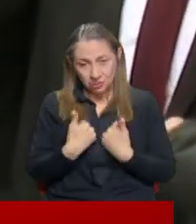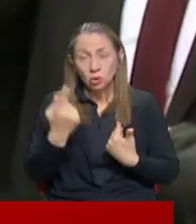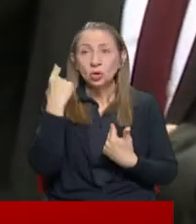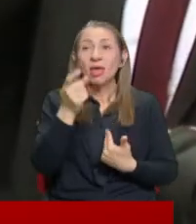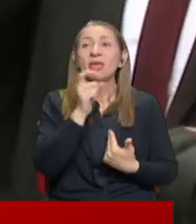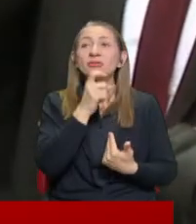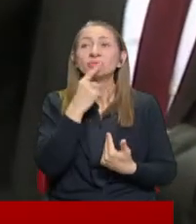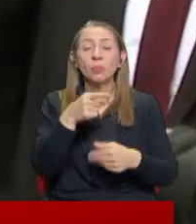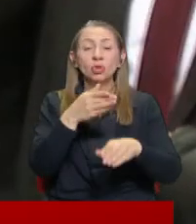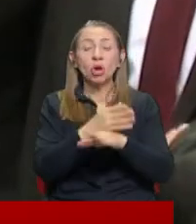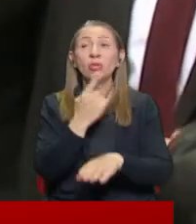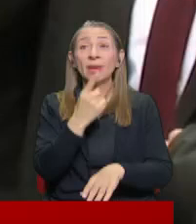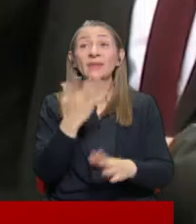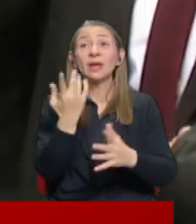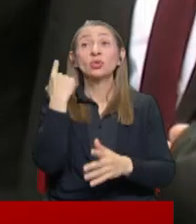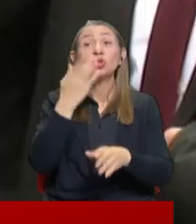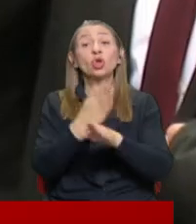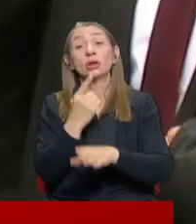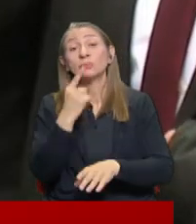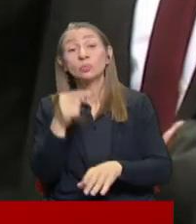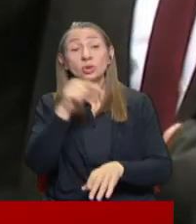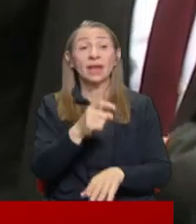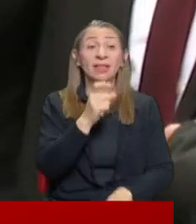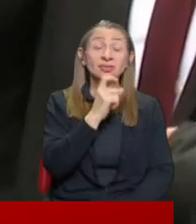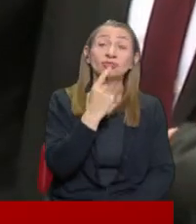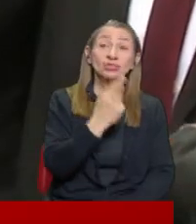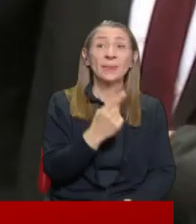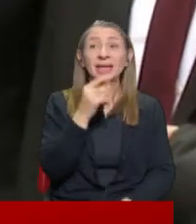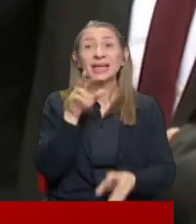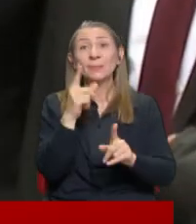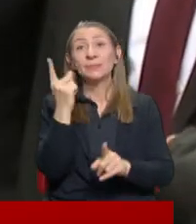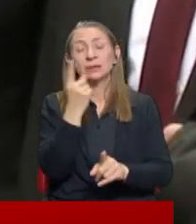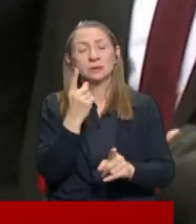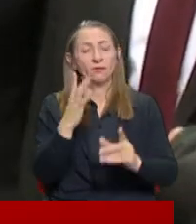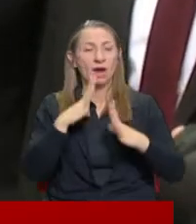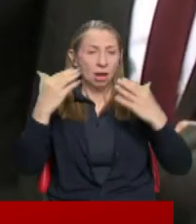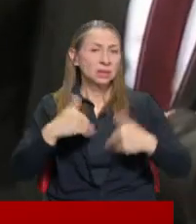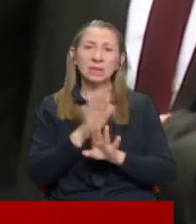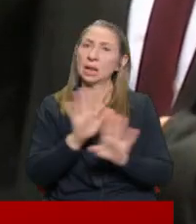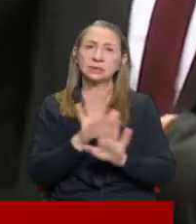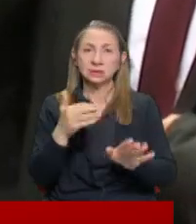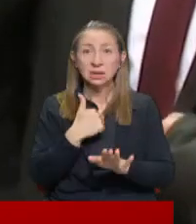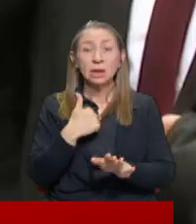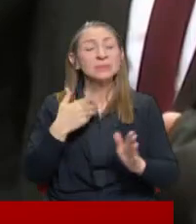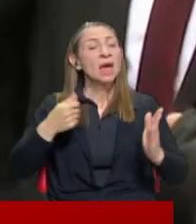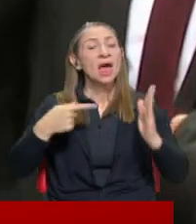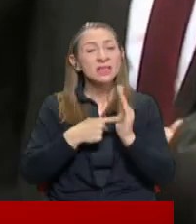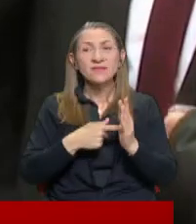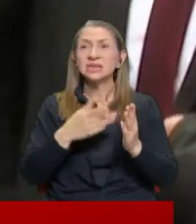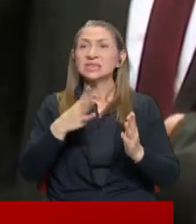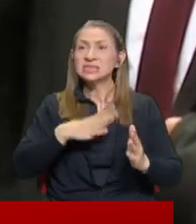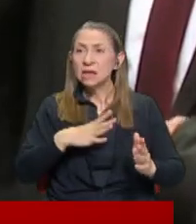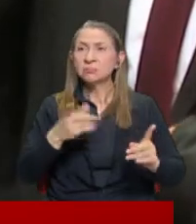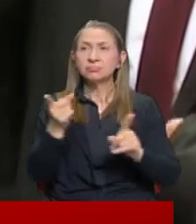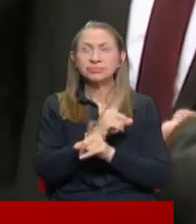yanlış dediğimize bugün doğru demek veya dün doğru dediğimize bugün yanlış demek gibi bir duruşumuz söz konusu olamaz. İlkelerimizden, prensiplerimizden